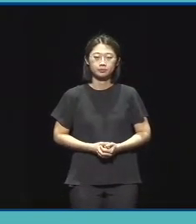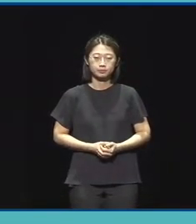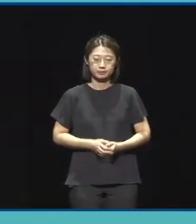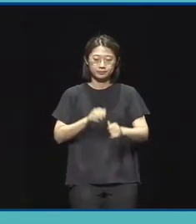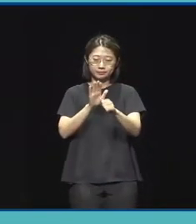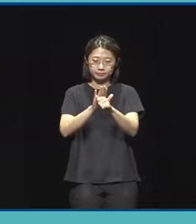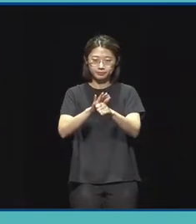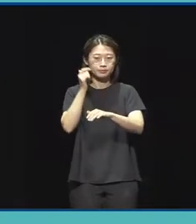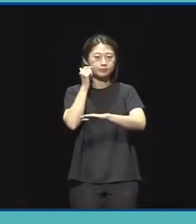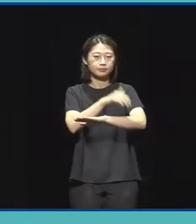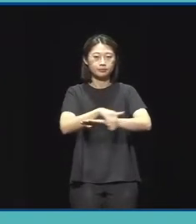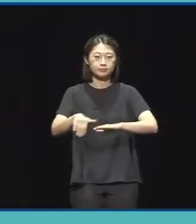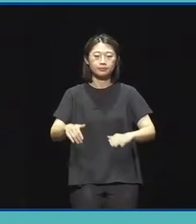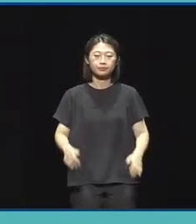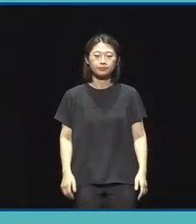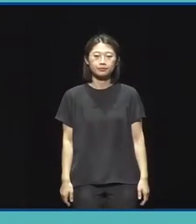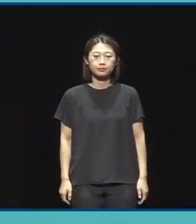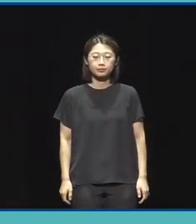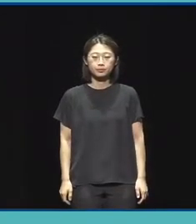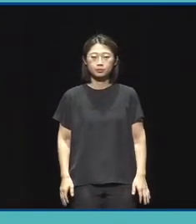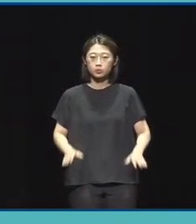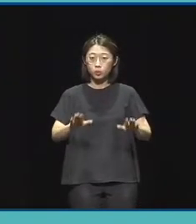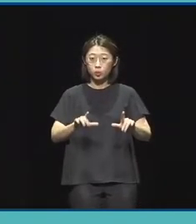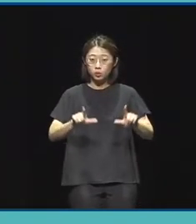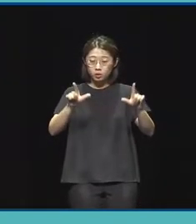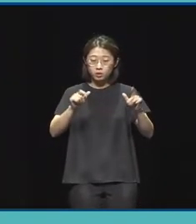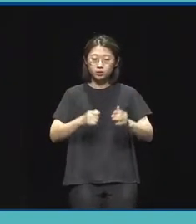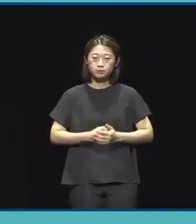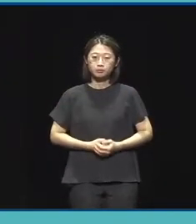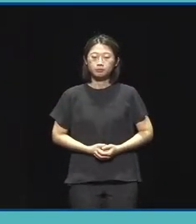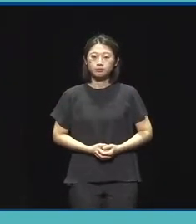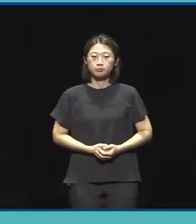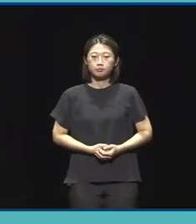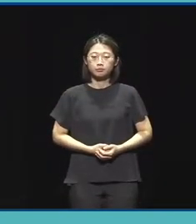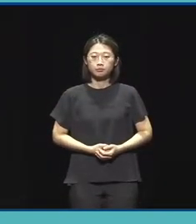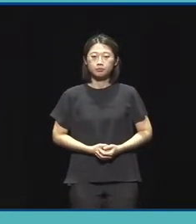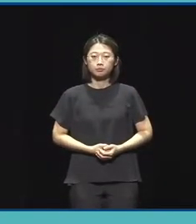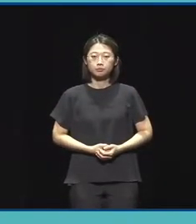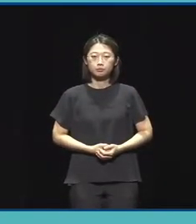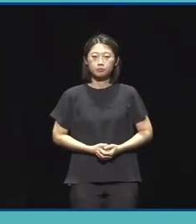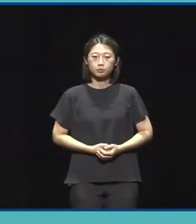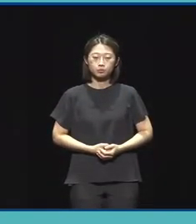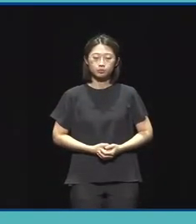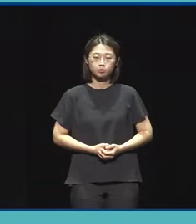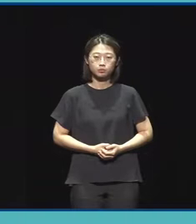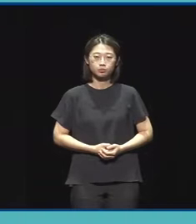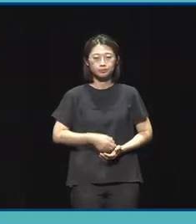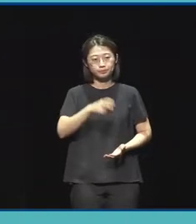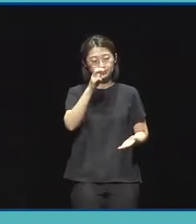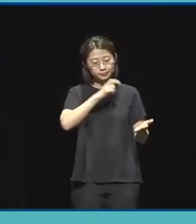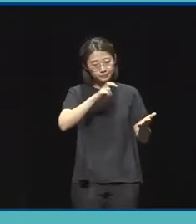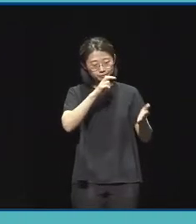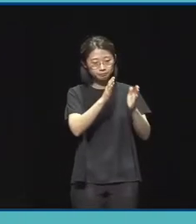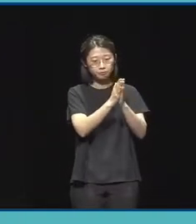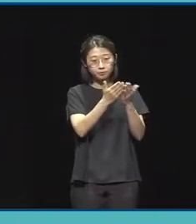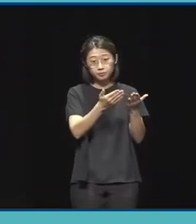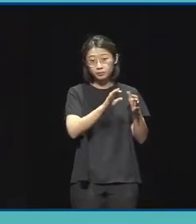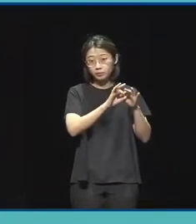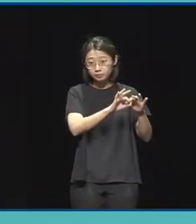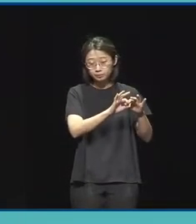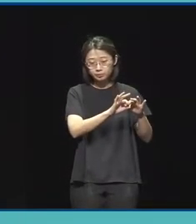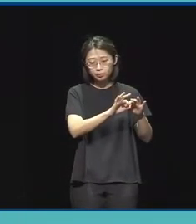예정입니다 올해 저희가 대봉공고 사업을 통해서 추진하고자 하는 방향은